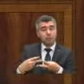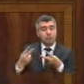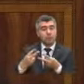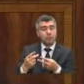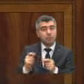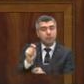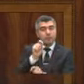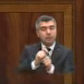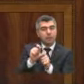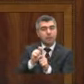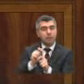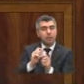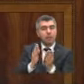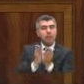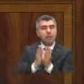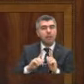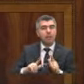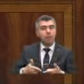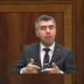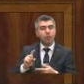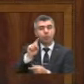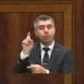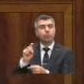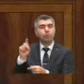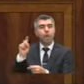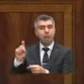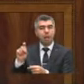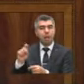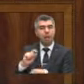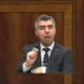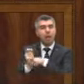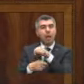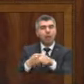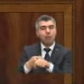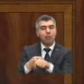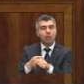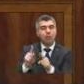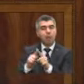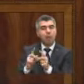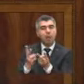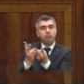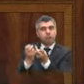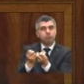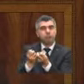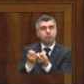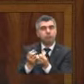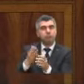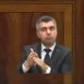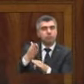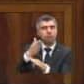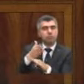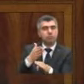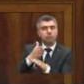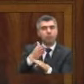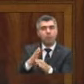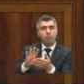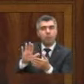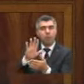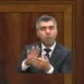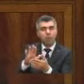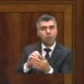وتطوير نموذج المدارس الجماعاتية بغية الرفع من جاذبيته